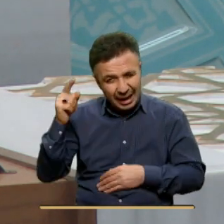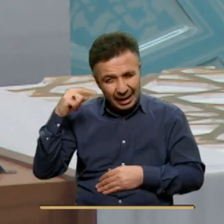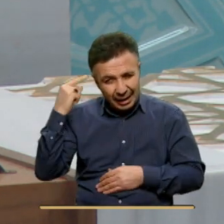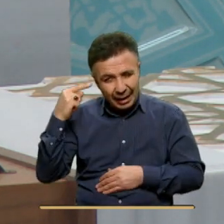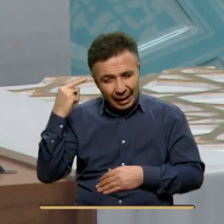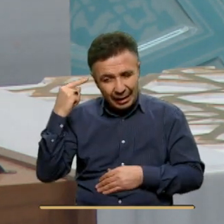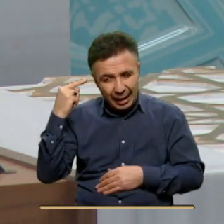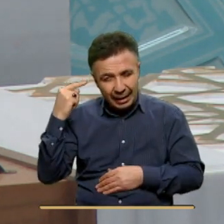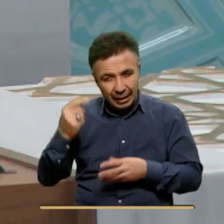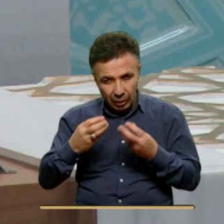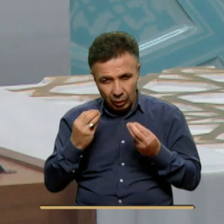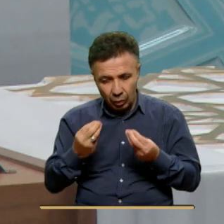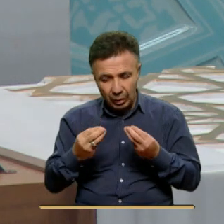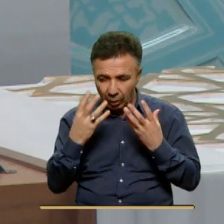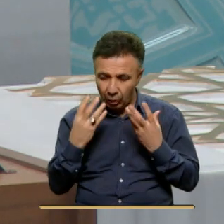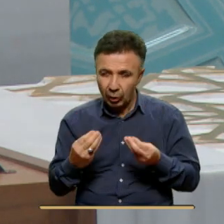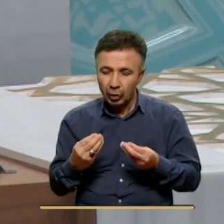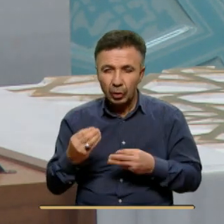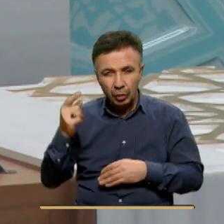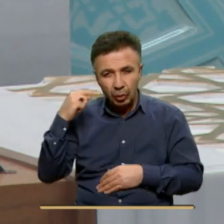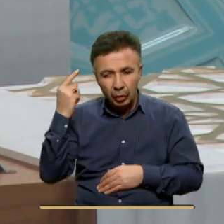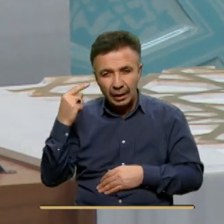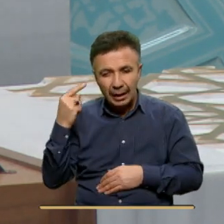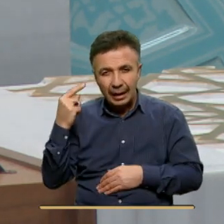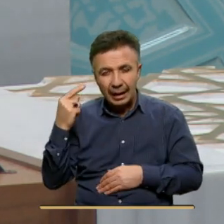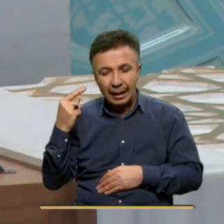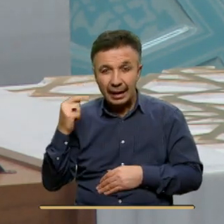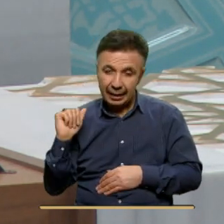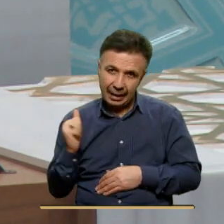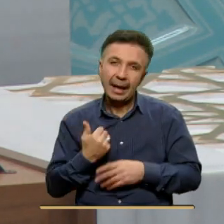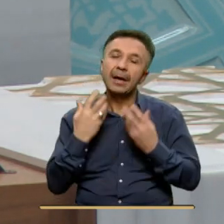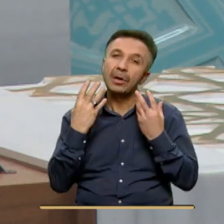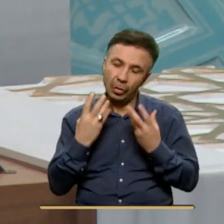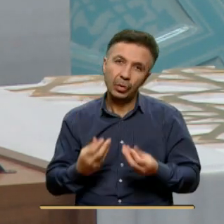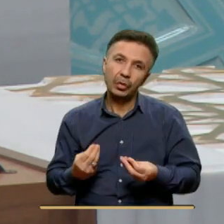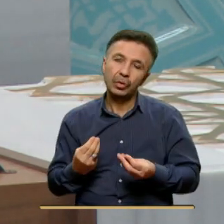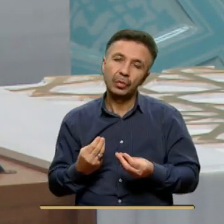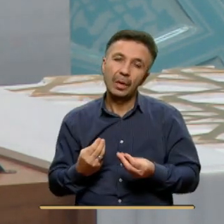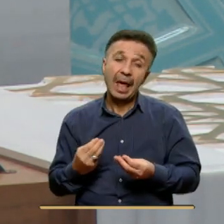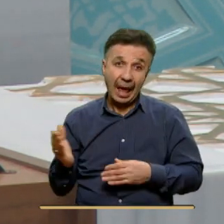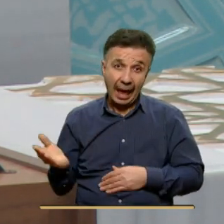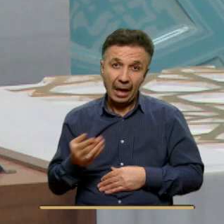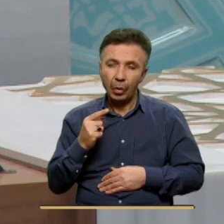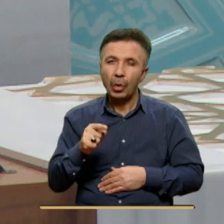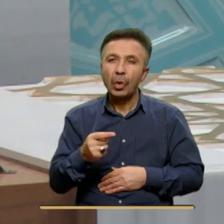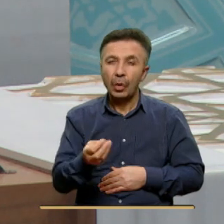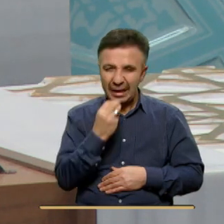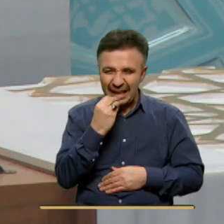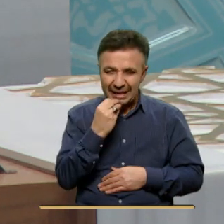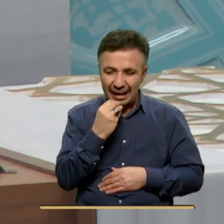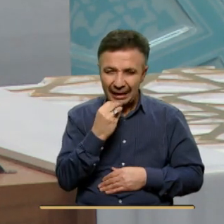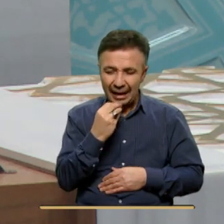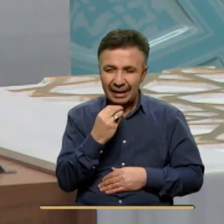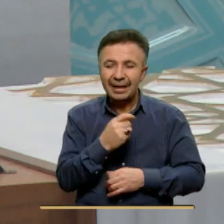olur. Fikirler ve düşünceler kıymetli ve değerli olur. Eğer o lokmalar,